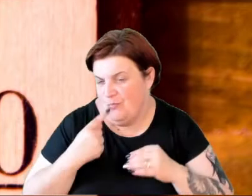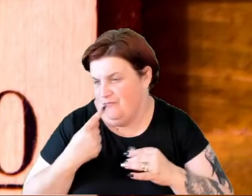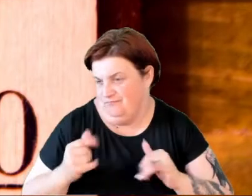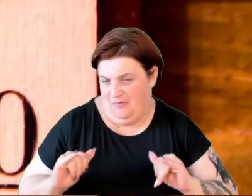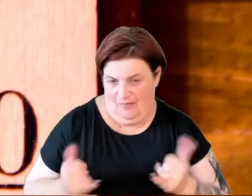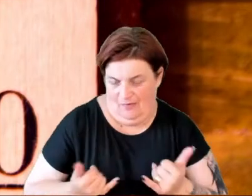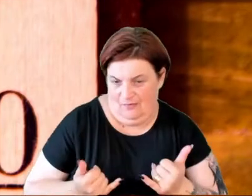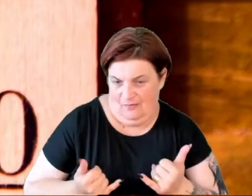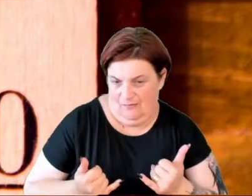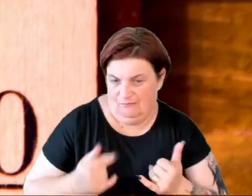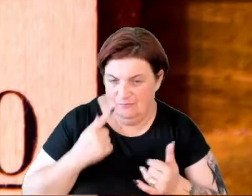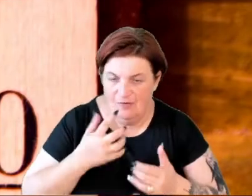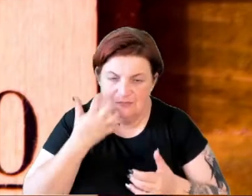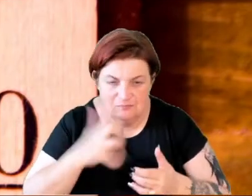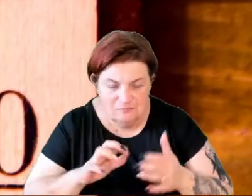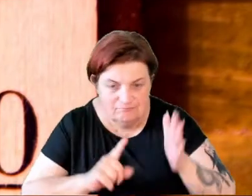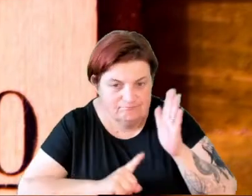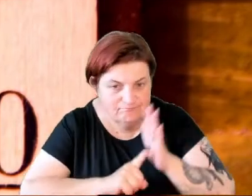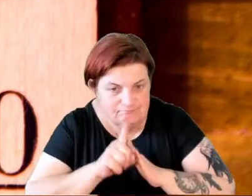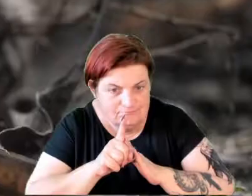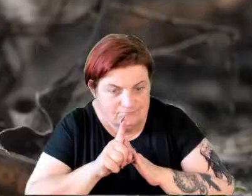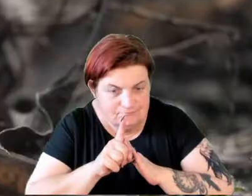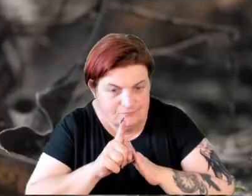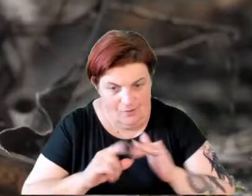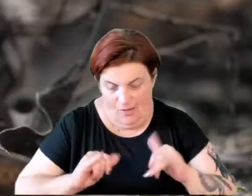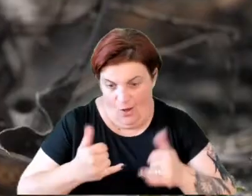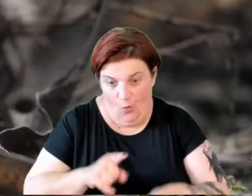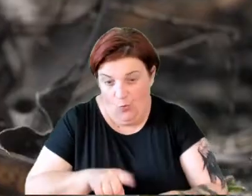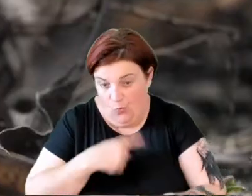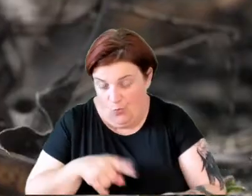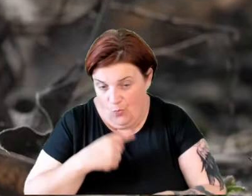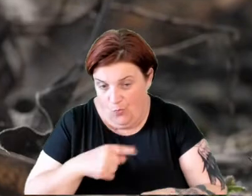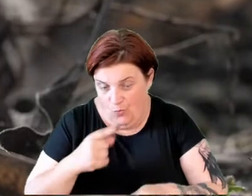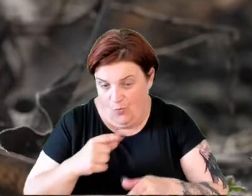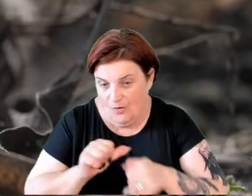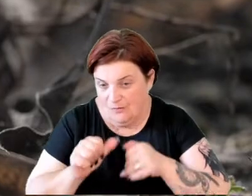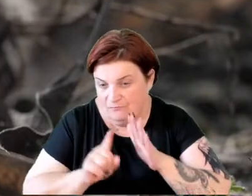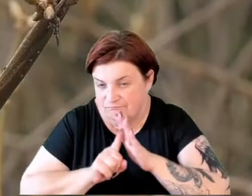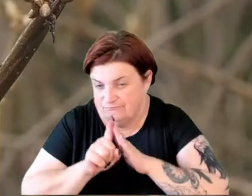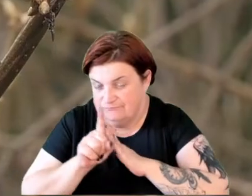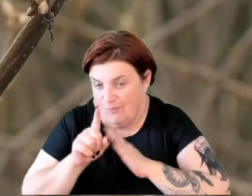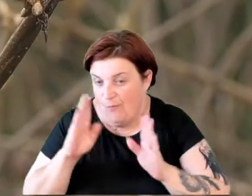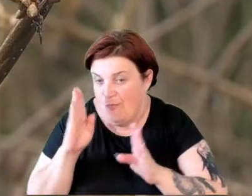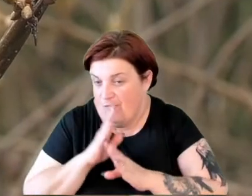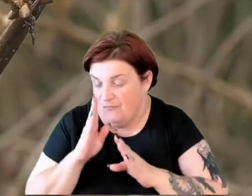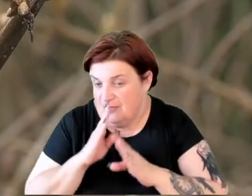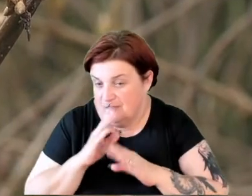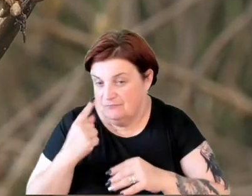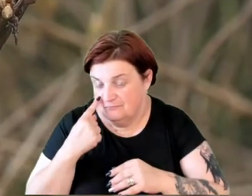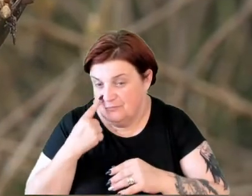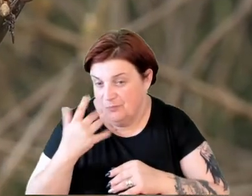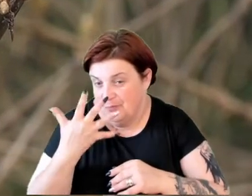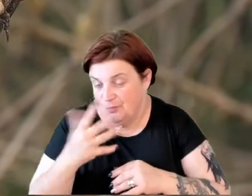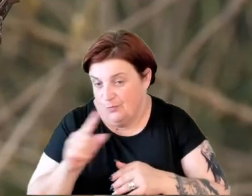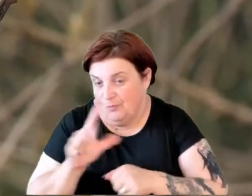sposobów. Pod względem temperatury tę porę roku zaczynamy, gdy przez dłuższy czas średnia dobowa temperatura powietrza oscyluje w granicach 5 do